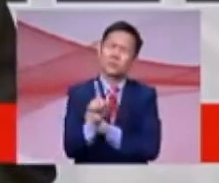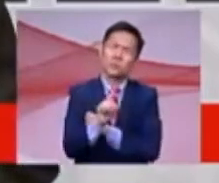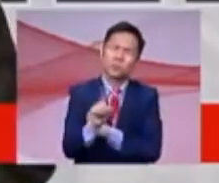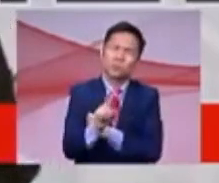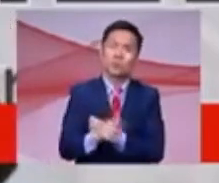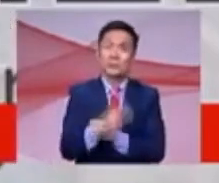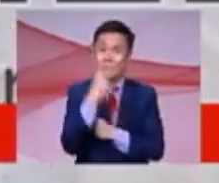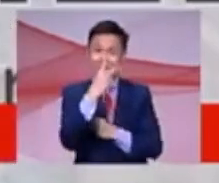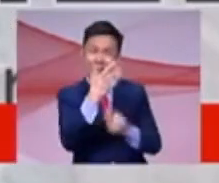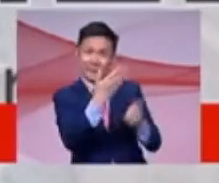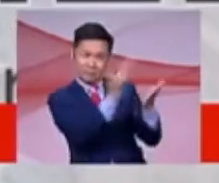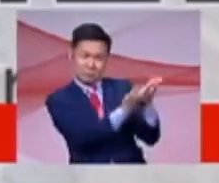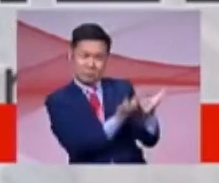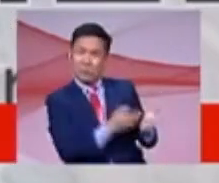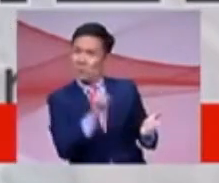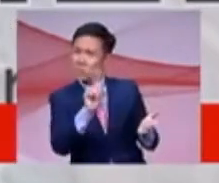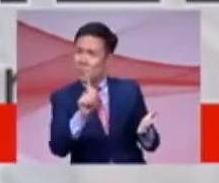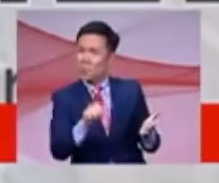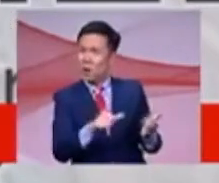Terima kasih.